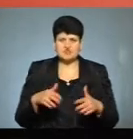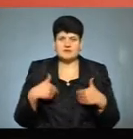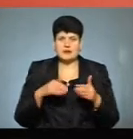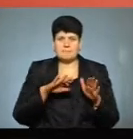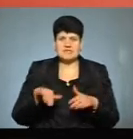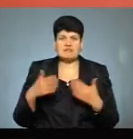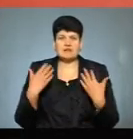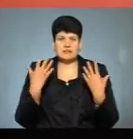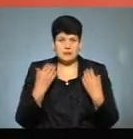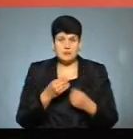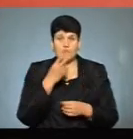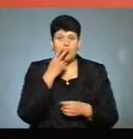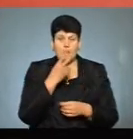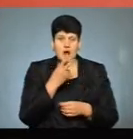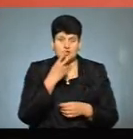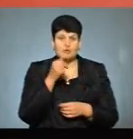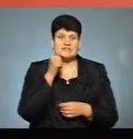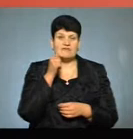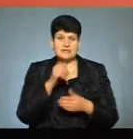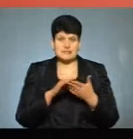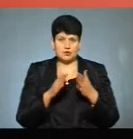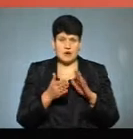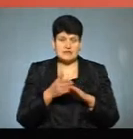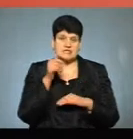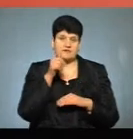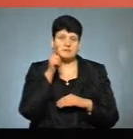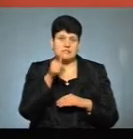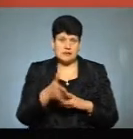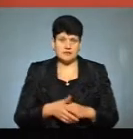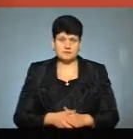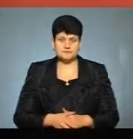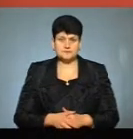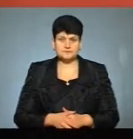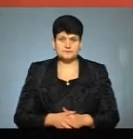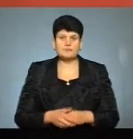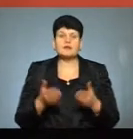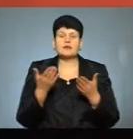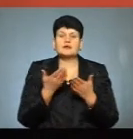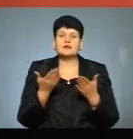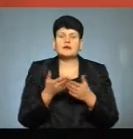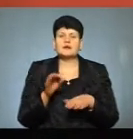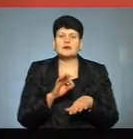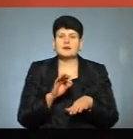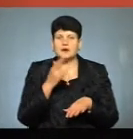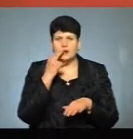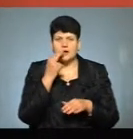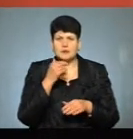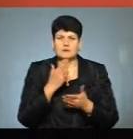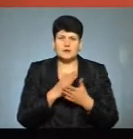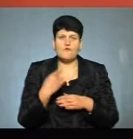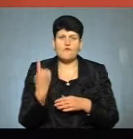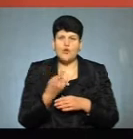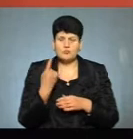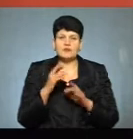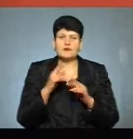вихідних. Тобто ми побачимо завтра ситуацію, завтра і післязавтра. Які штами грипу зафіксовані в області? Як